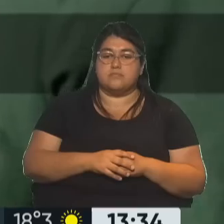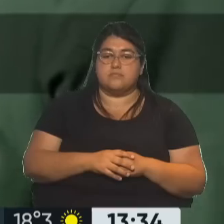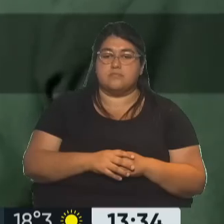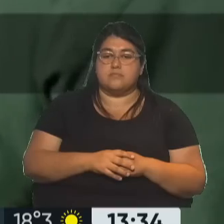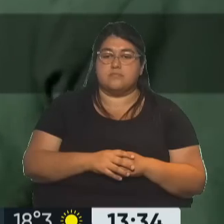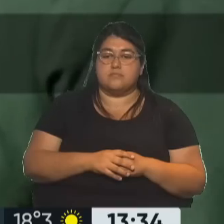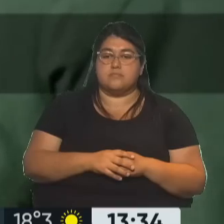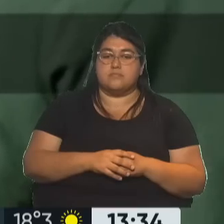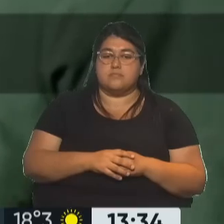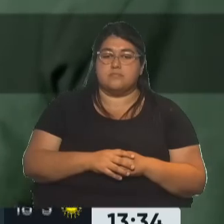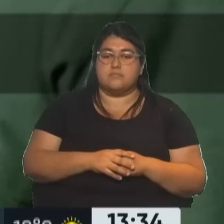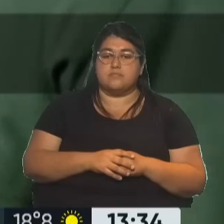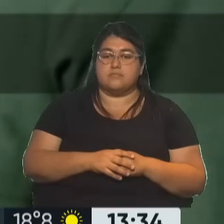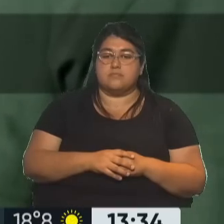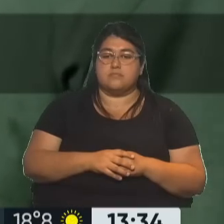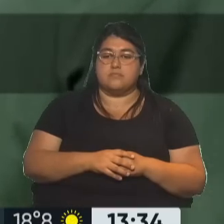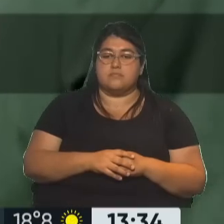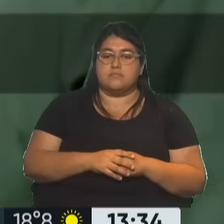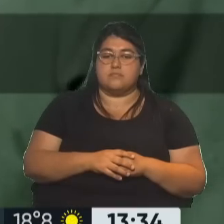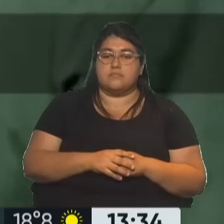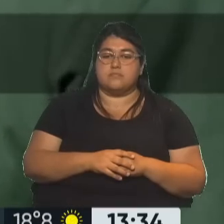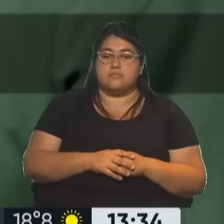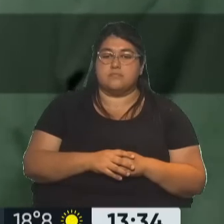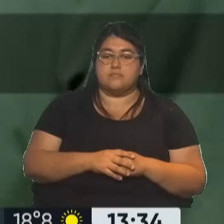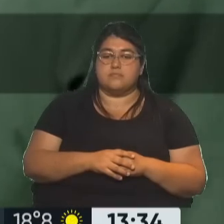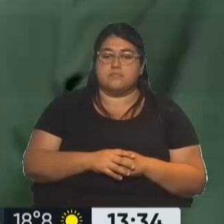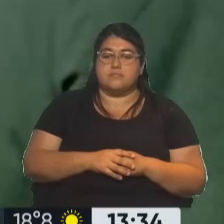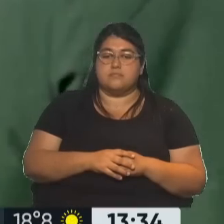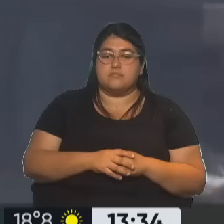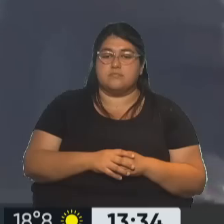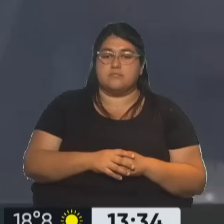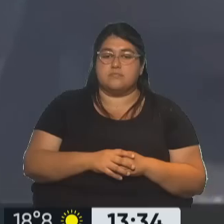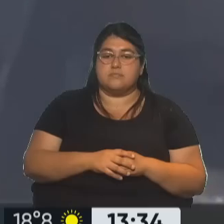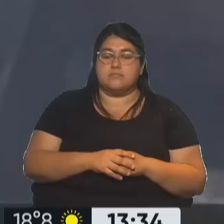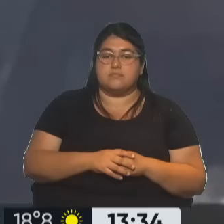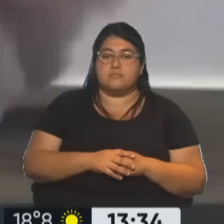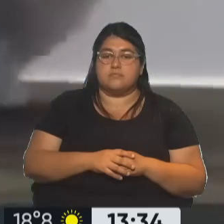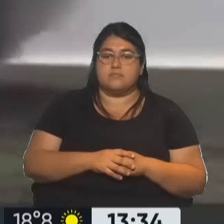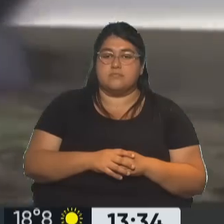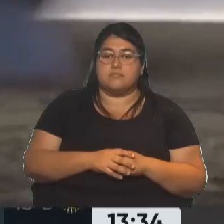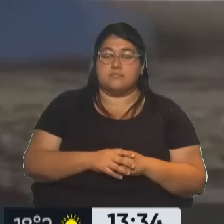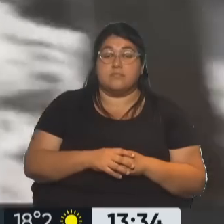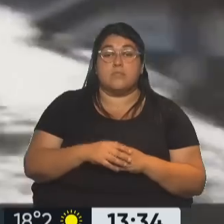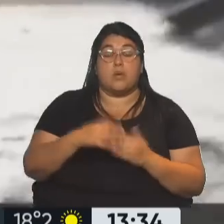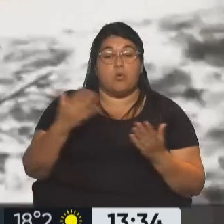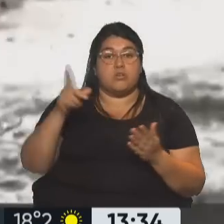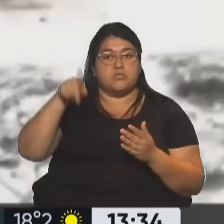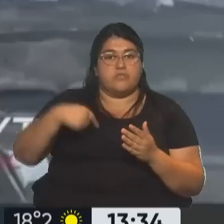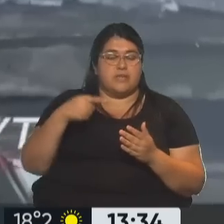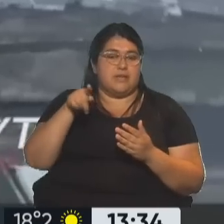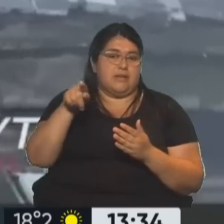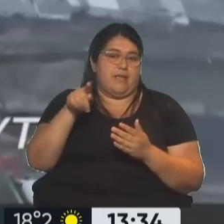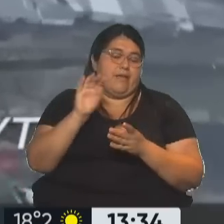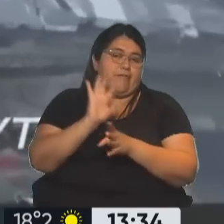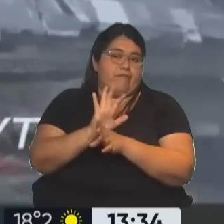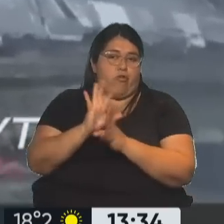военная бюрократия, скажем так, и не палки в колеса, которые суются ежедневно. Por esa razón, es visto con recelo